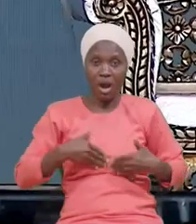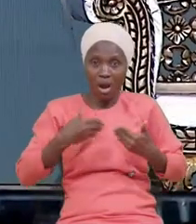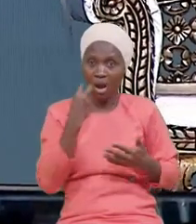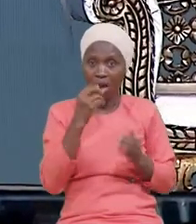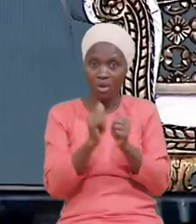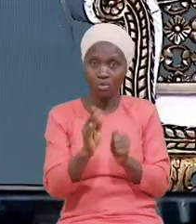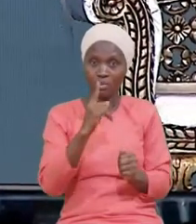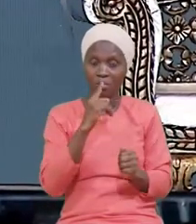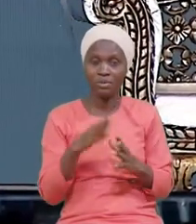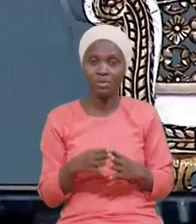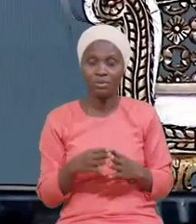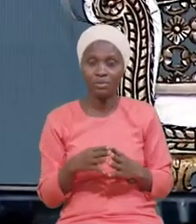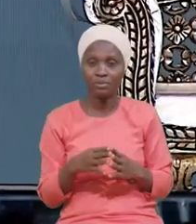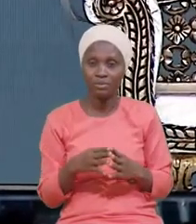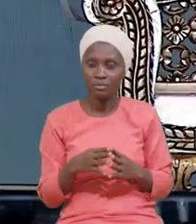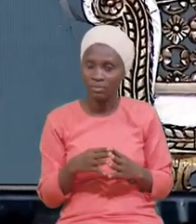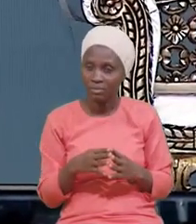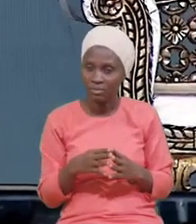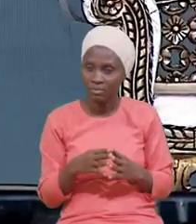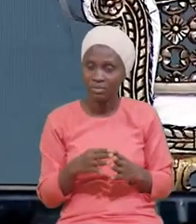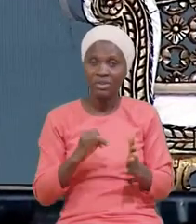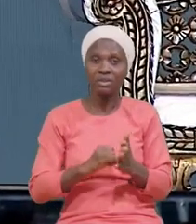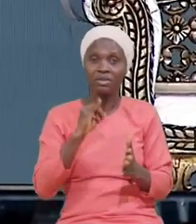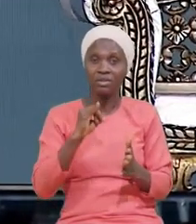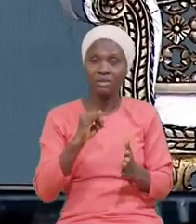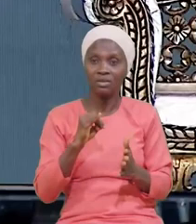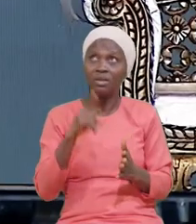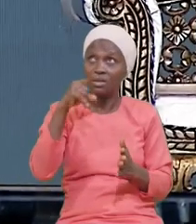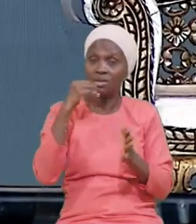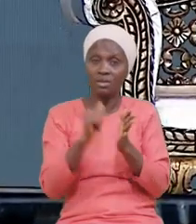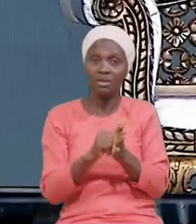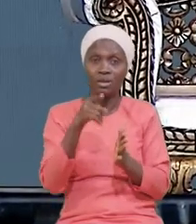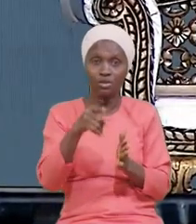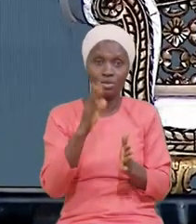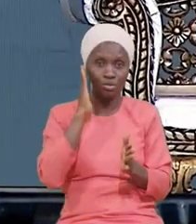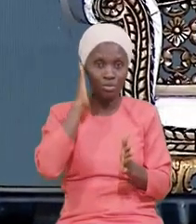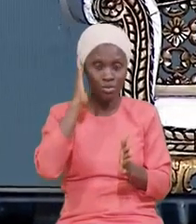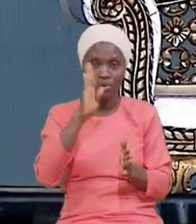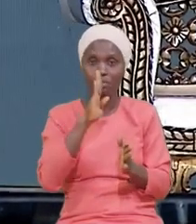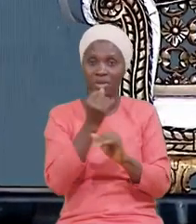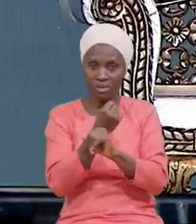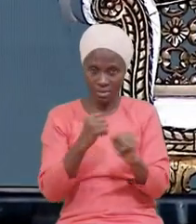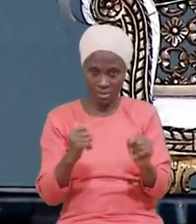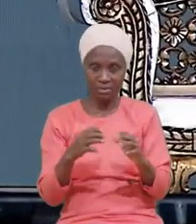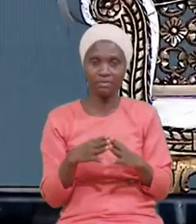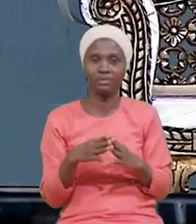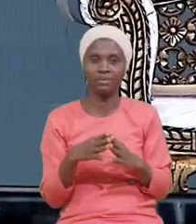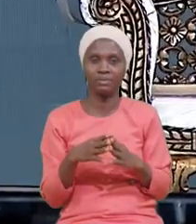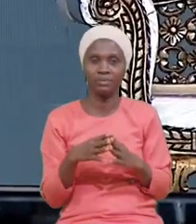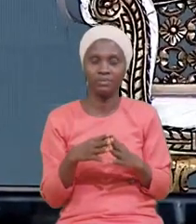మీ హృదయములో విశ్వసించి నోటితో ఒప్పుకుంటే దౌ షాల్ట్ బి సేవ్డ్ ఆయన అంటున్నారు